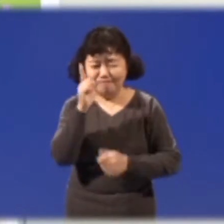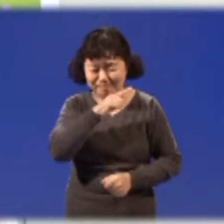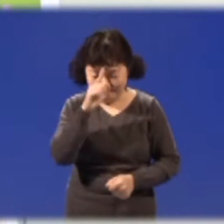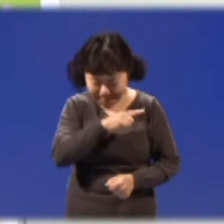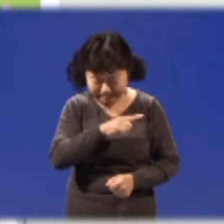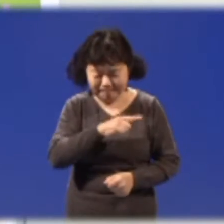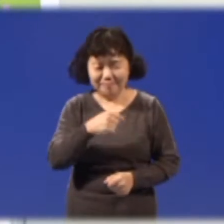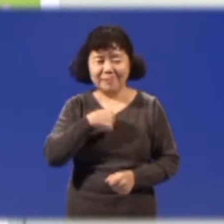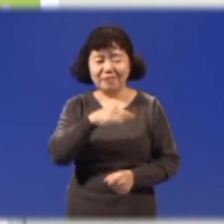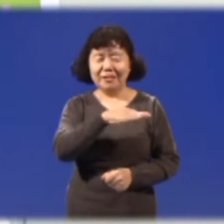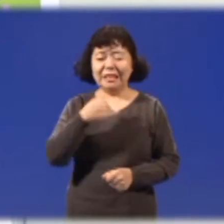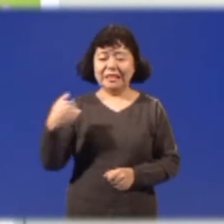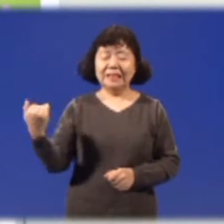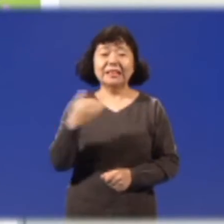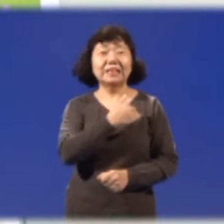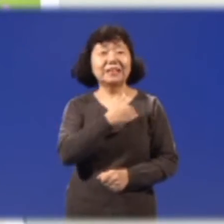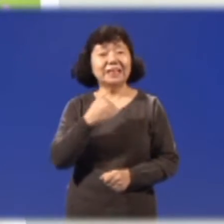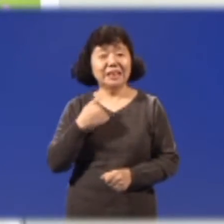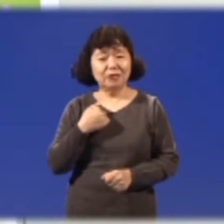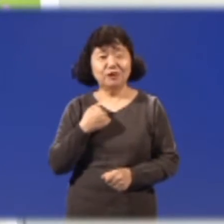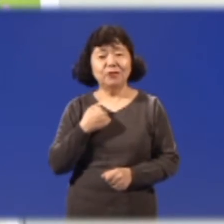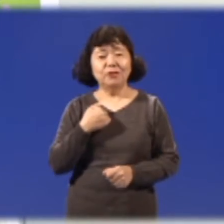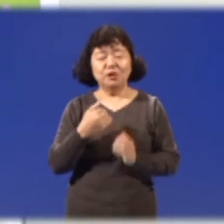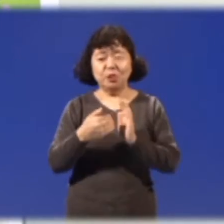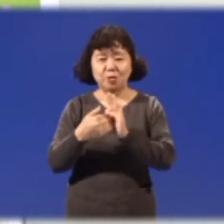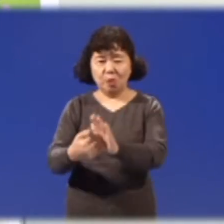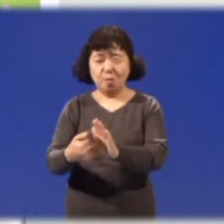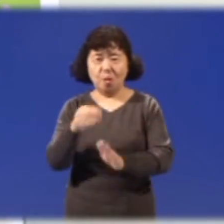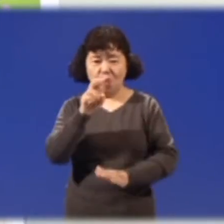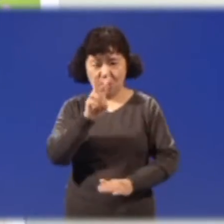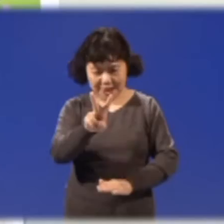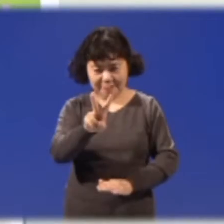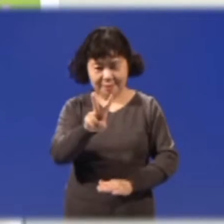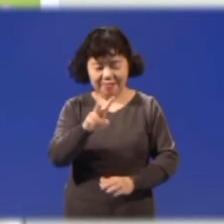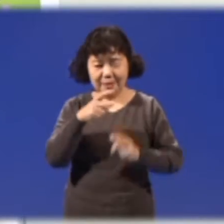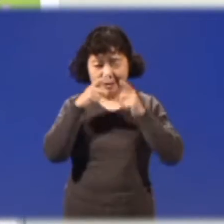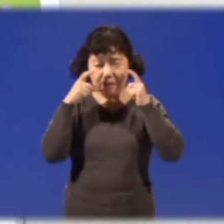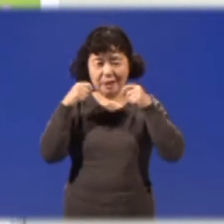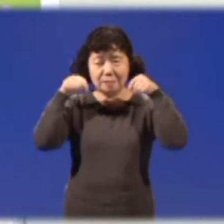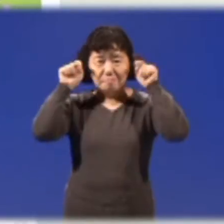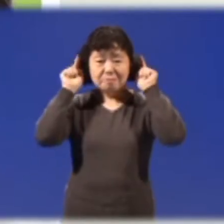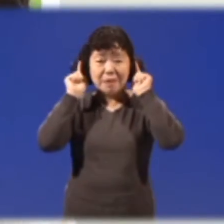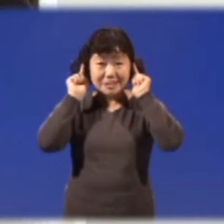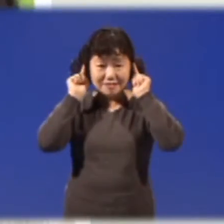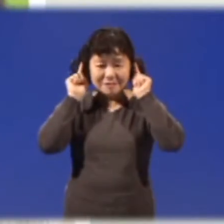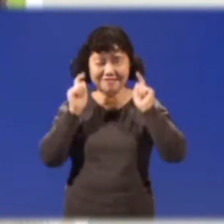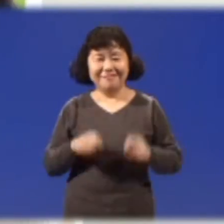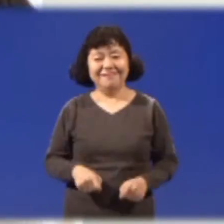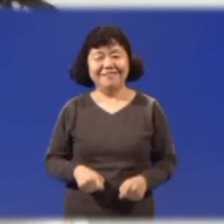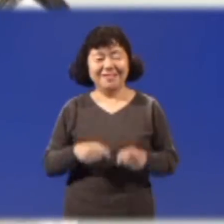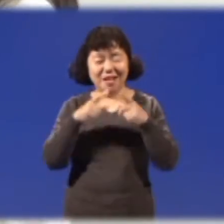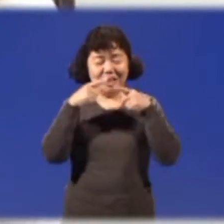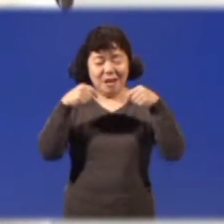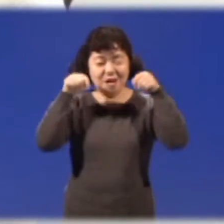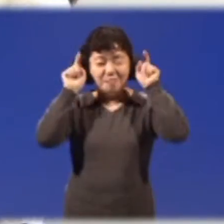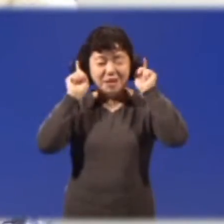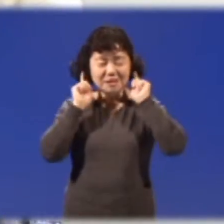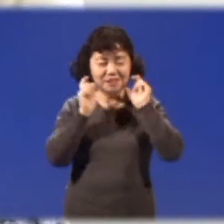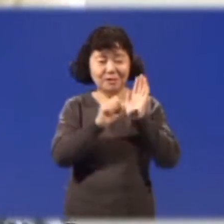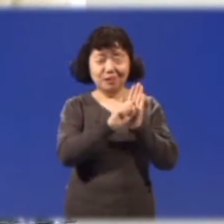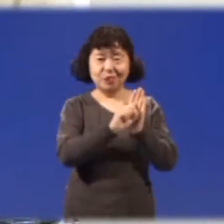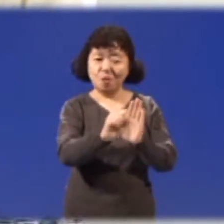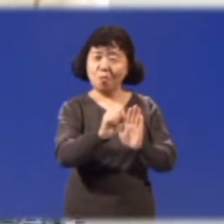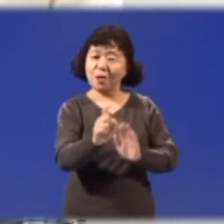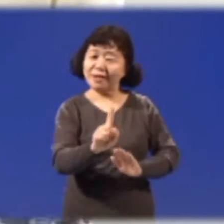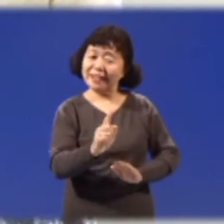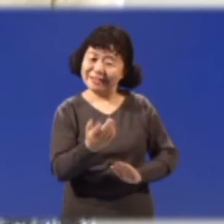私たちができるインフルエンザ予防その2、マスクをすることです。岡部さん、マスクをすることでどのような